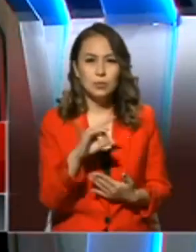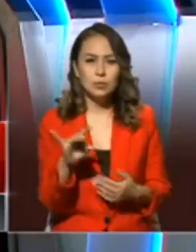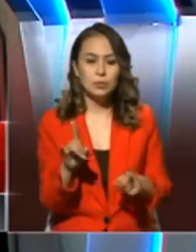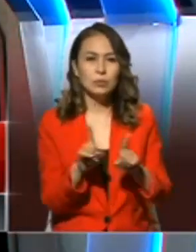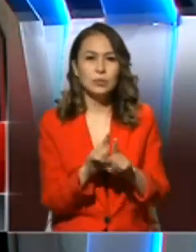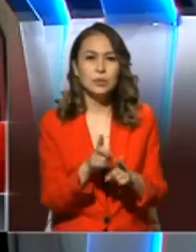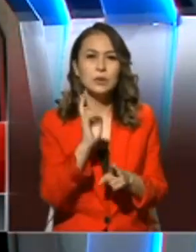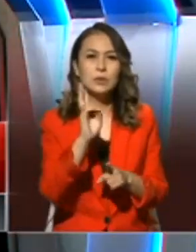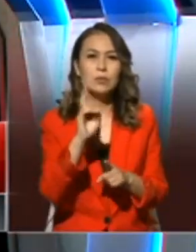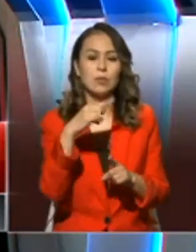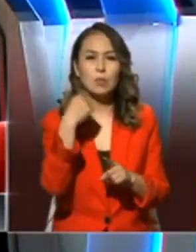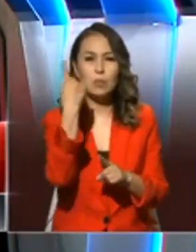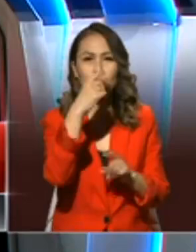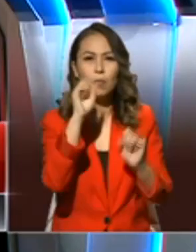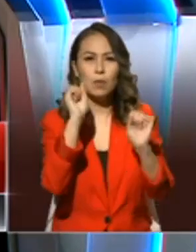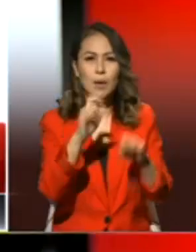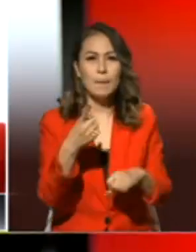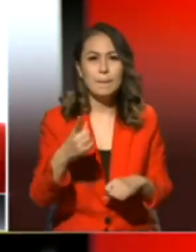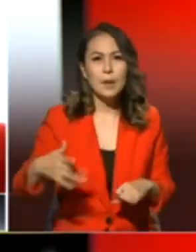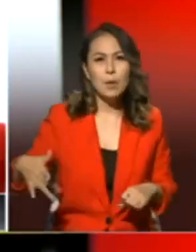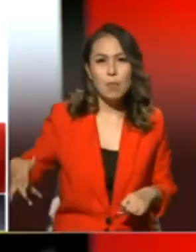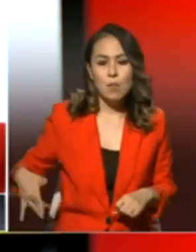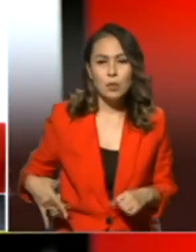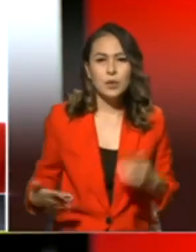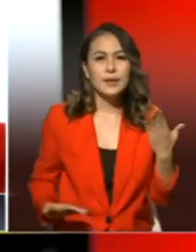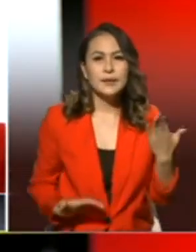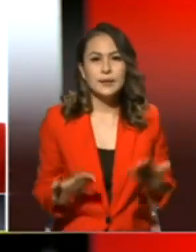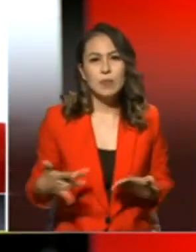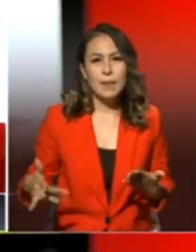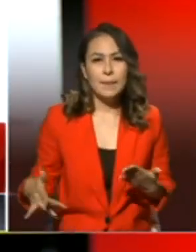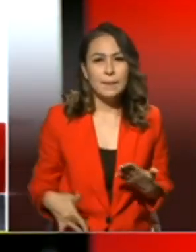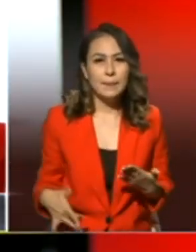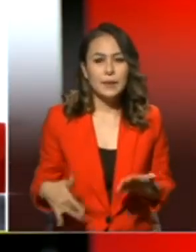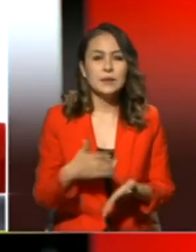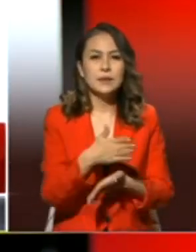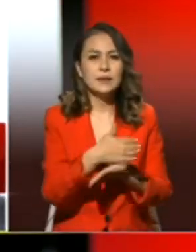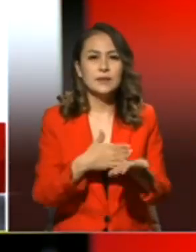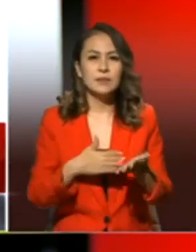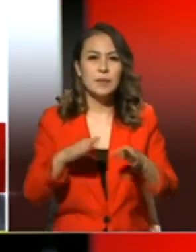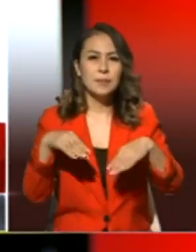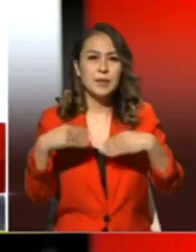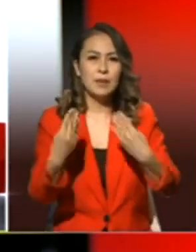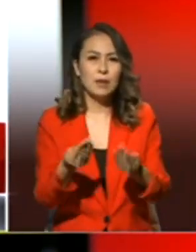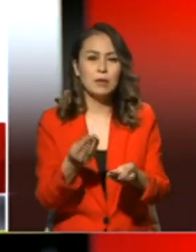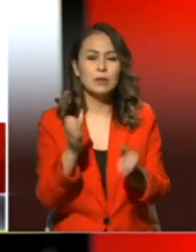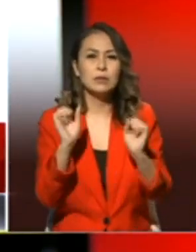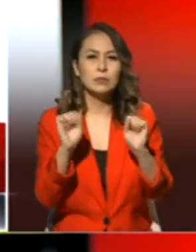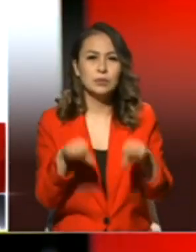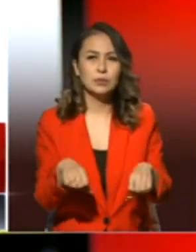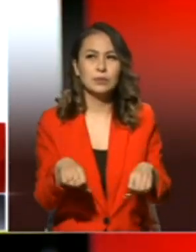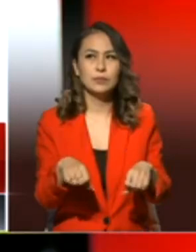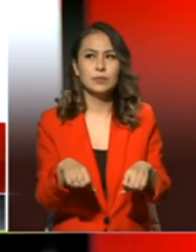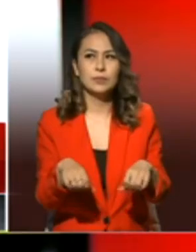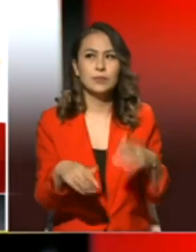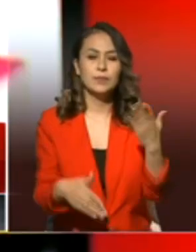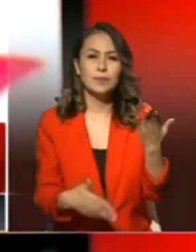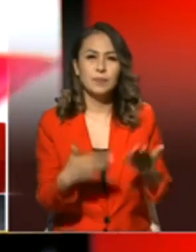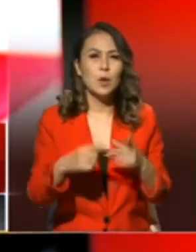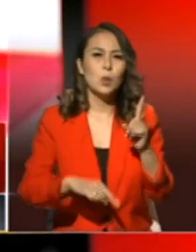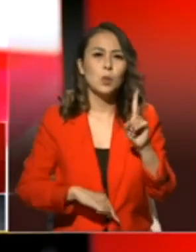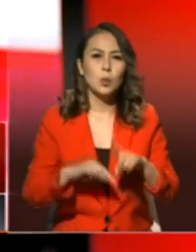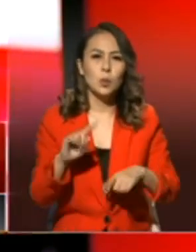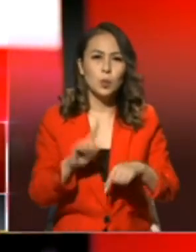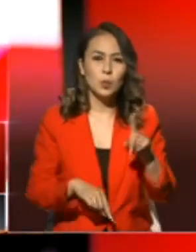донор кім бола алады? Ол бір бүйрегін немесе бауырдың бір бөлігін беретін адамдар. Иә, оларда немесе